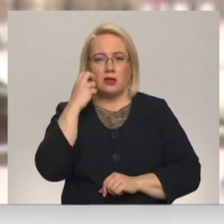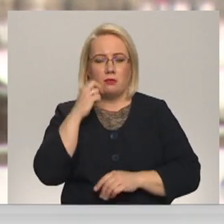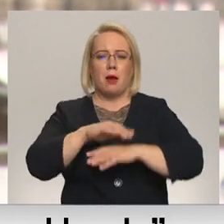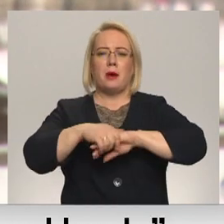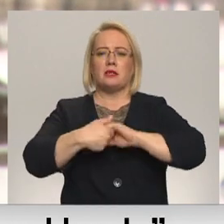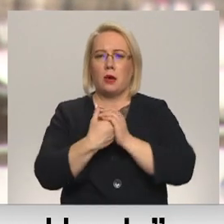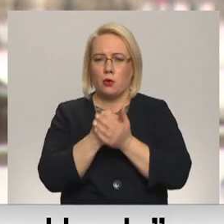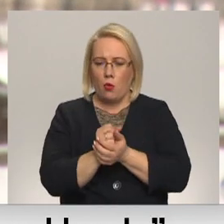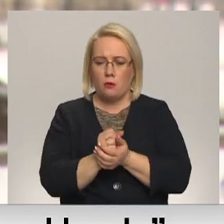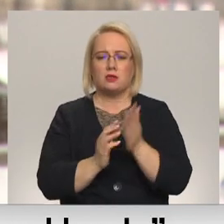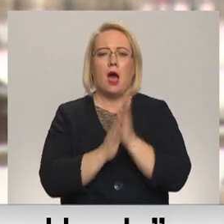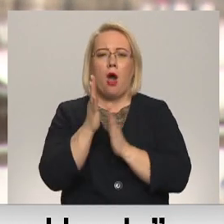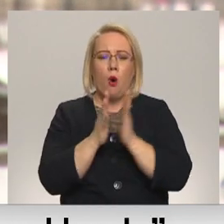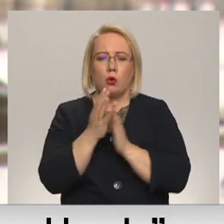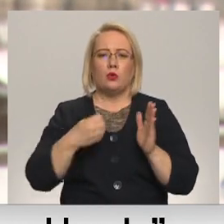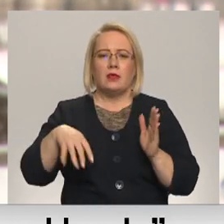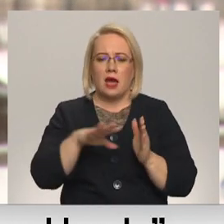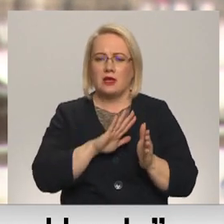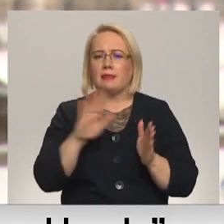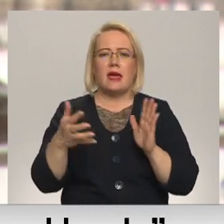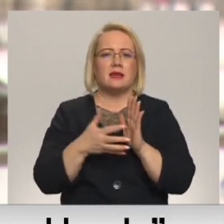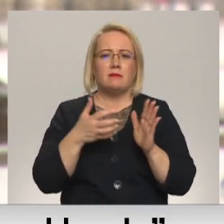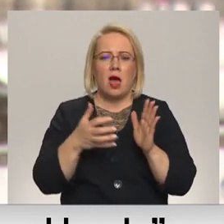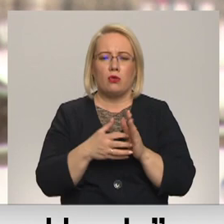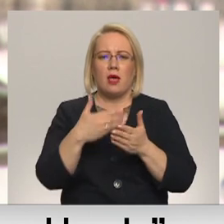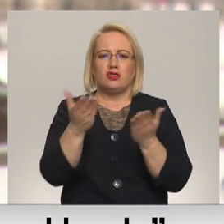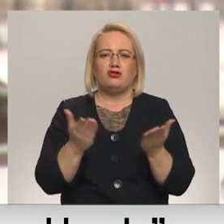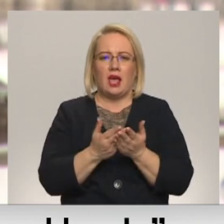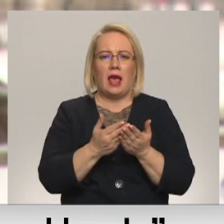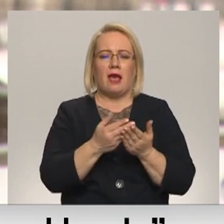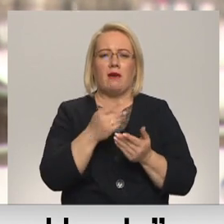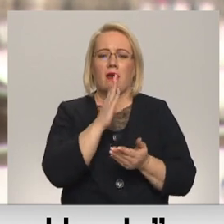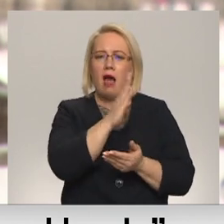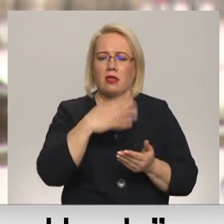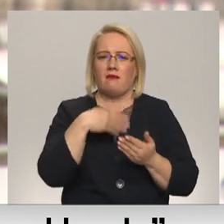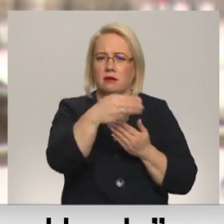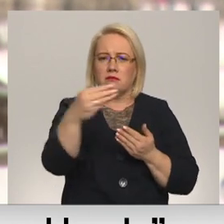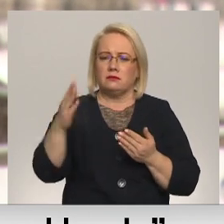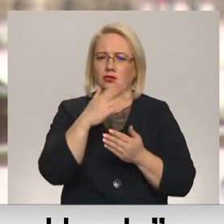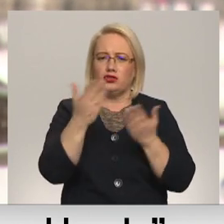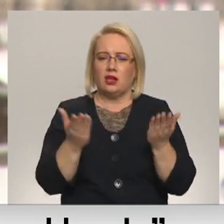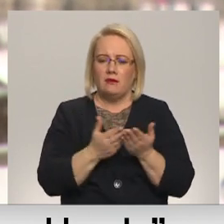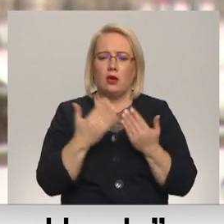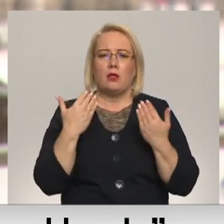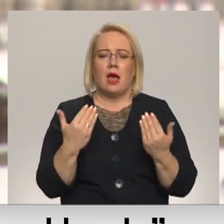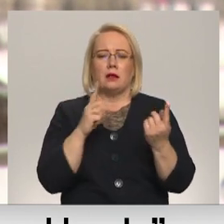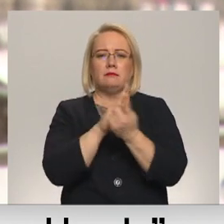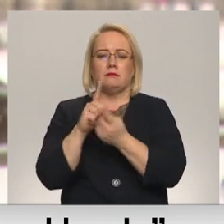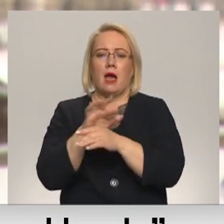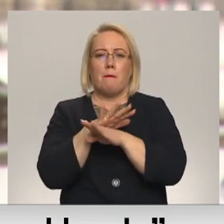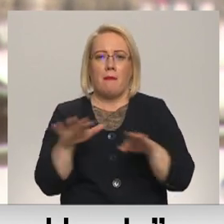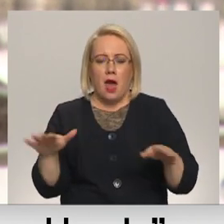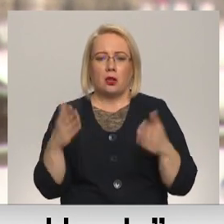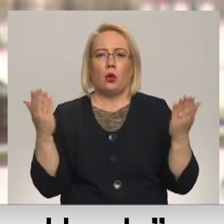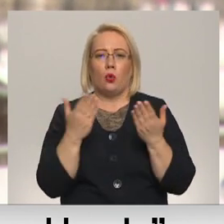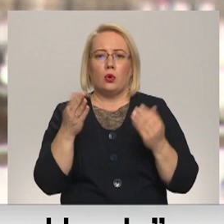rokas, mazgājam augļus dārzeņus, nelietojam vienus traukus, jo šobrīd mēs tiešām saskaramies ar visdažādāko vecumu bērniem, kuri pie mums nonāk